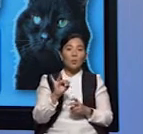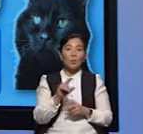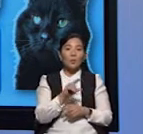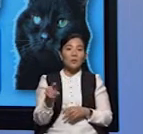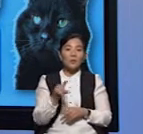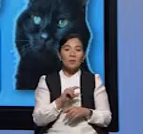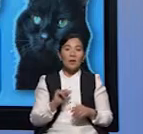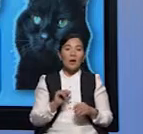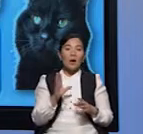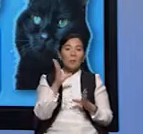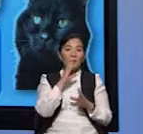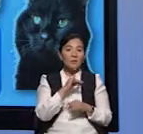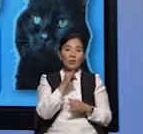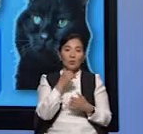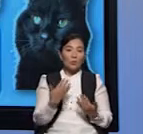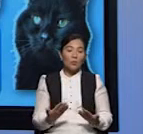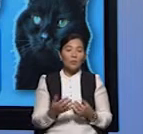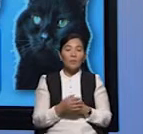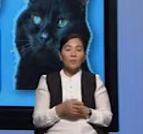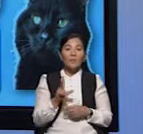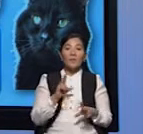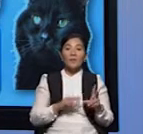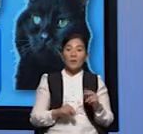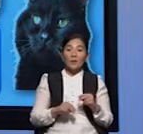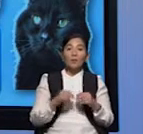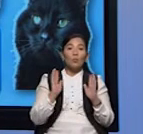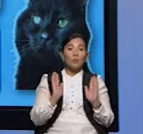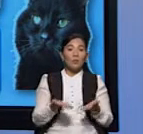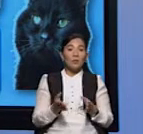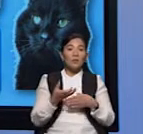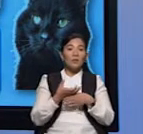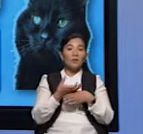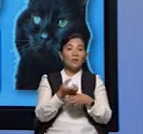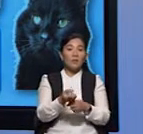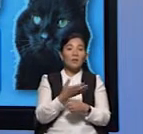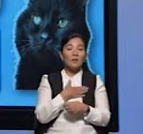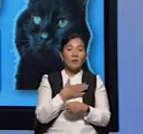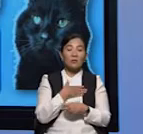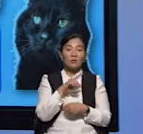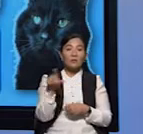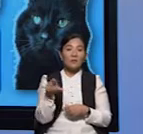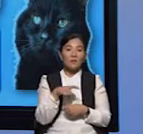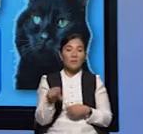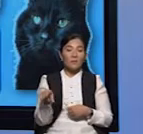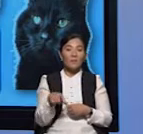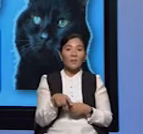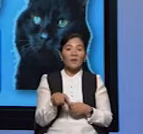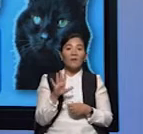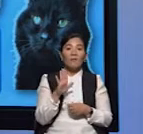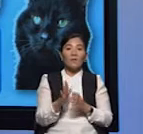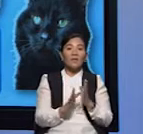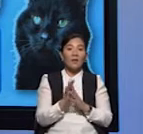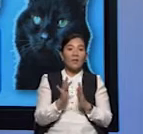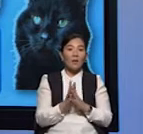микротекст обойтись не смогут. Итак, будем сокращать наш текст. В